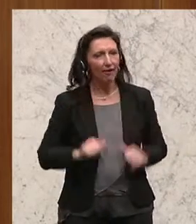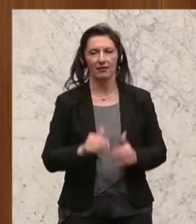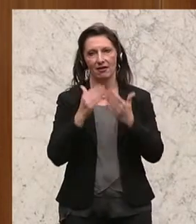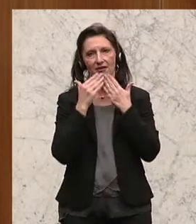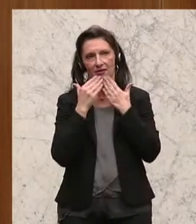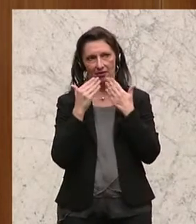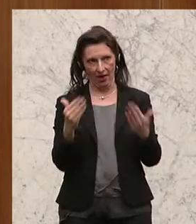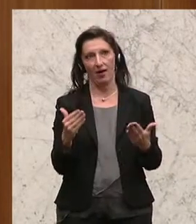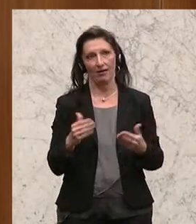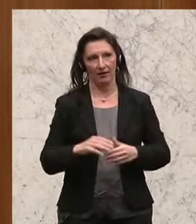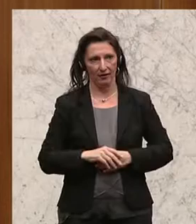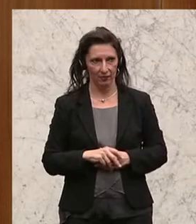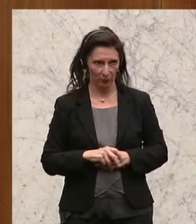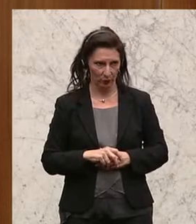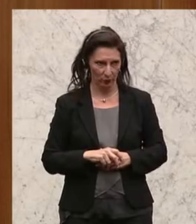Dank.